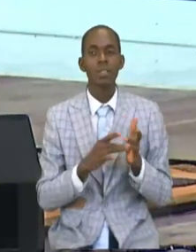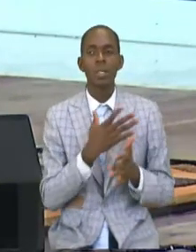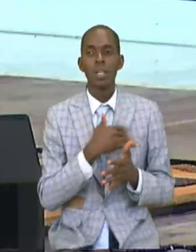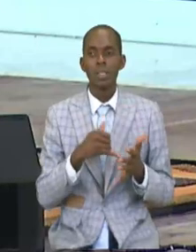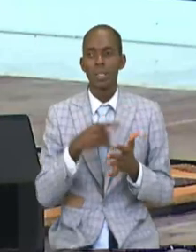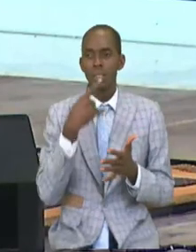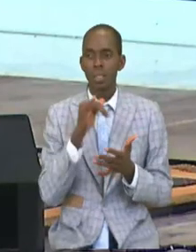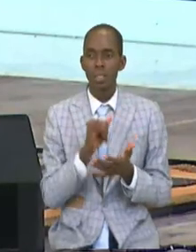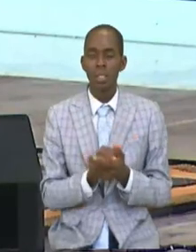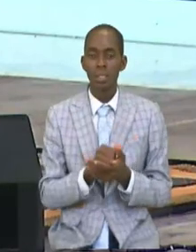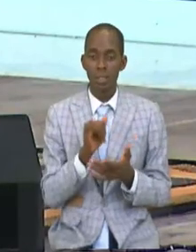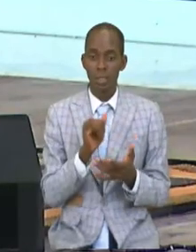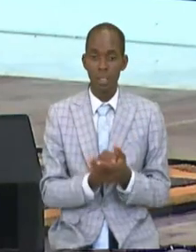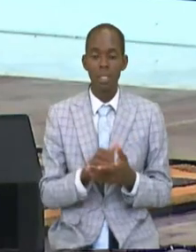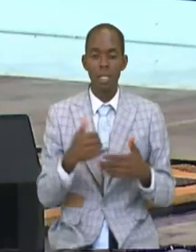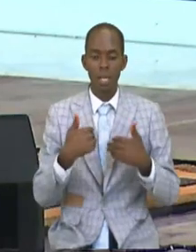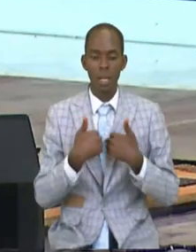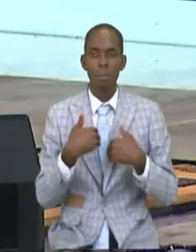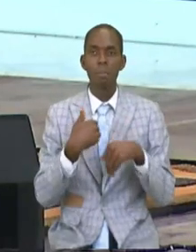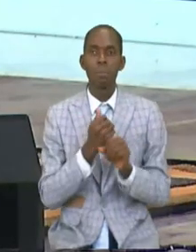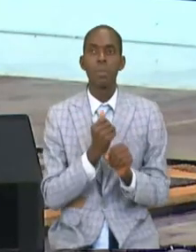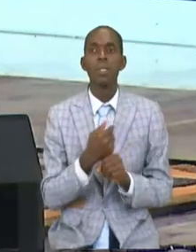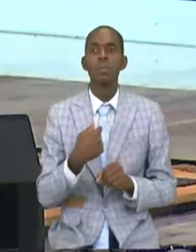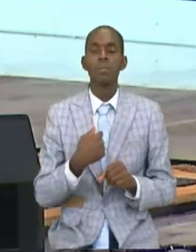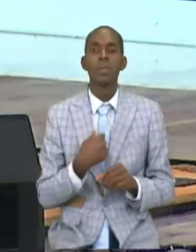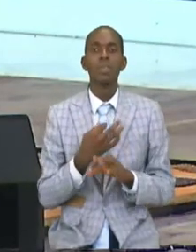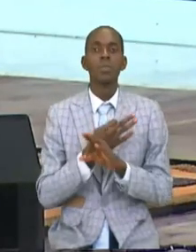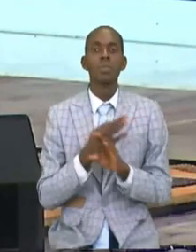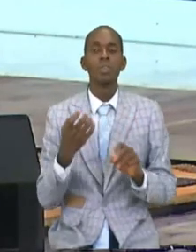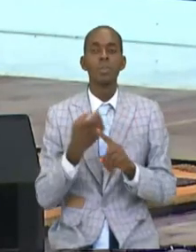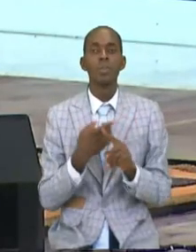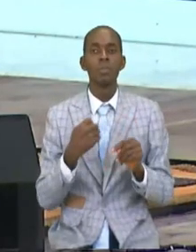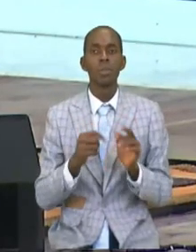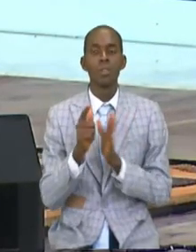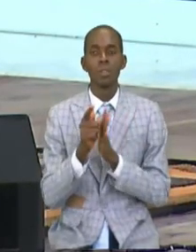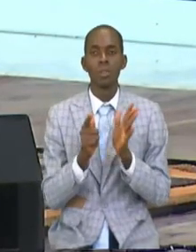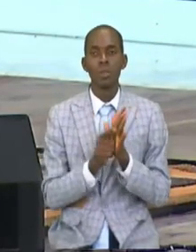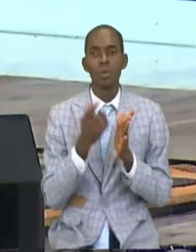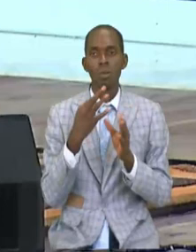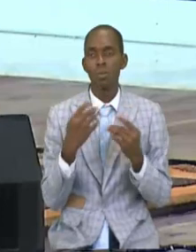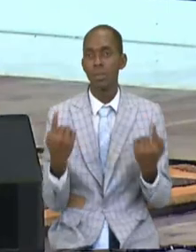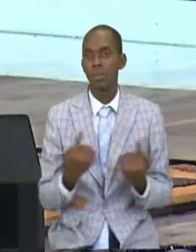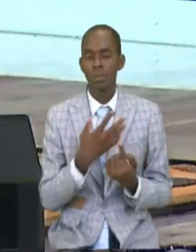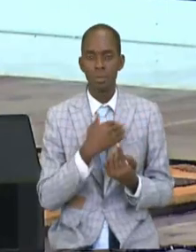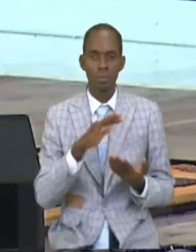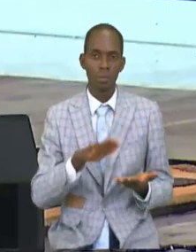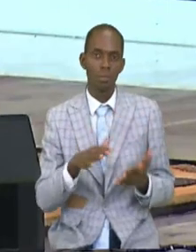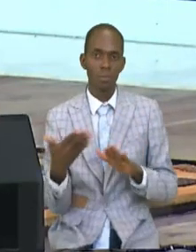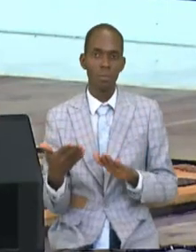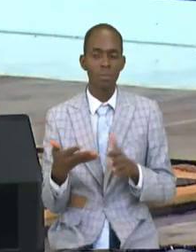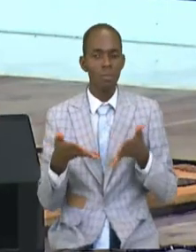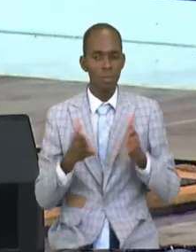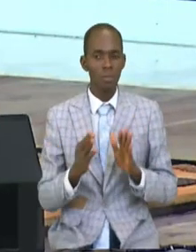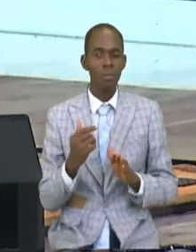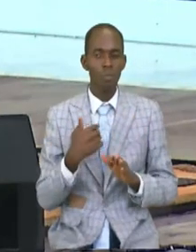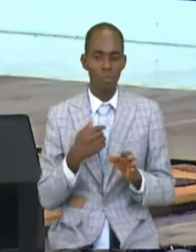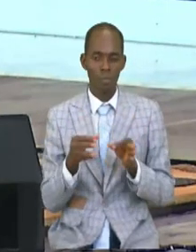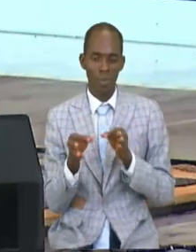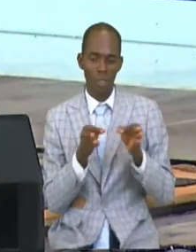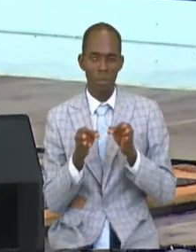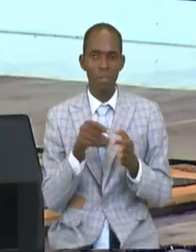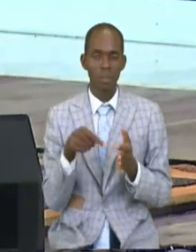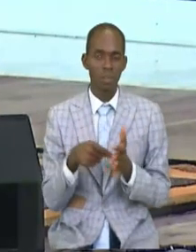Christ Jésus. Et cela m'a affranchi de la loi du péché et de la mort, que